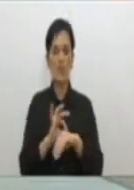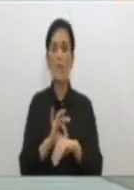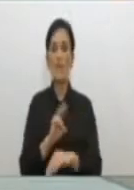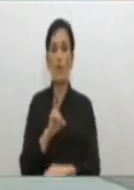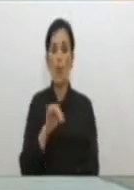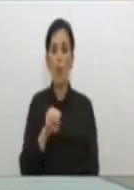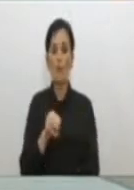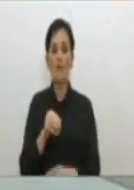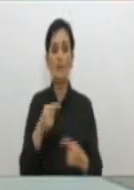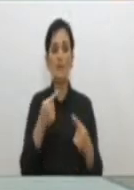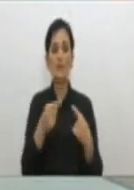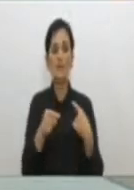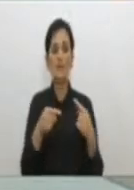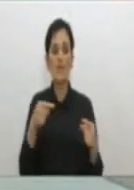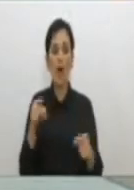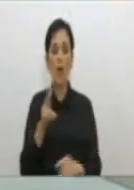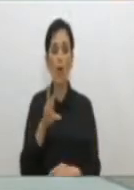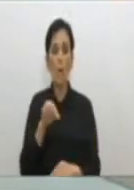სხვა კომიტეტებს,